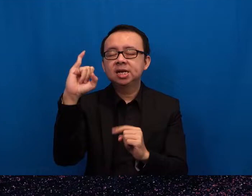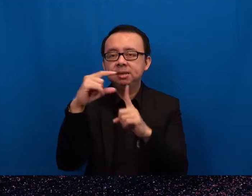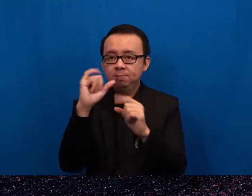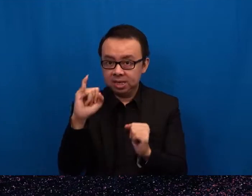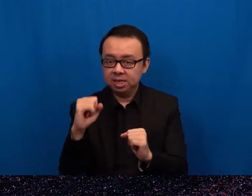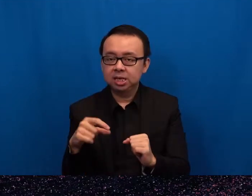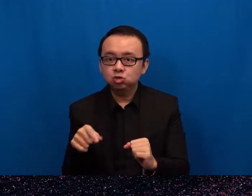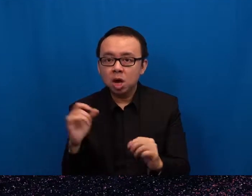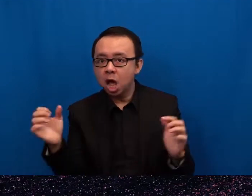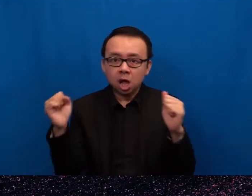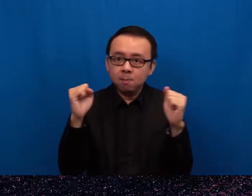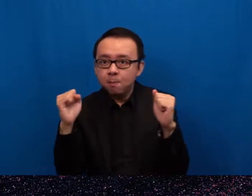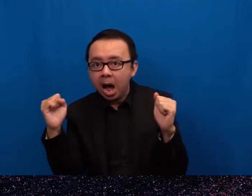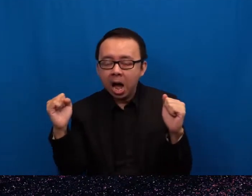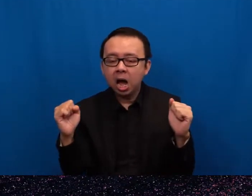seluruh